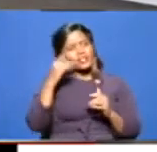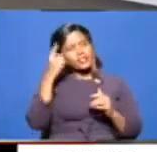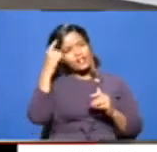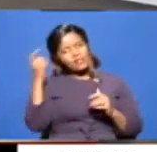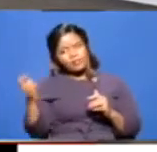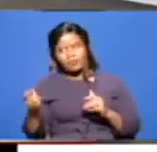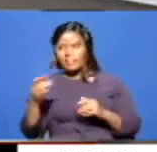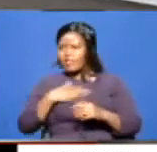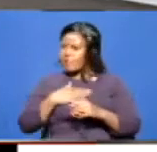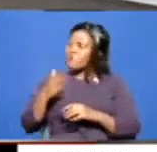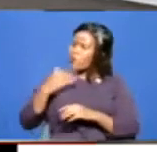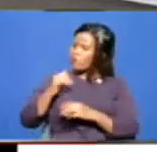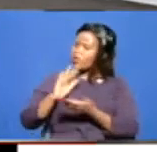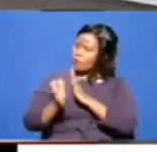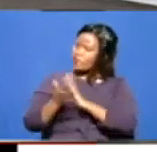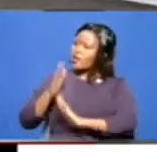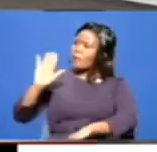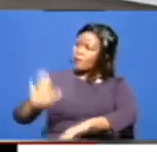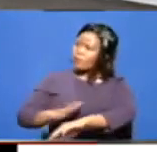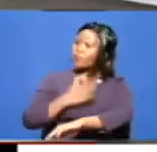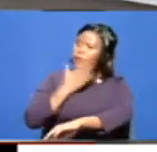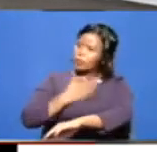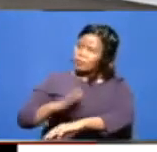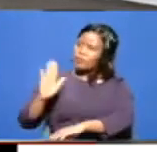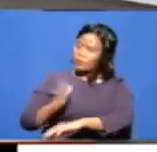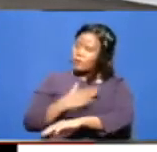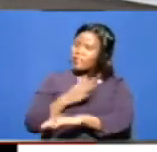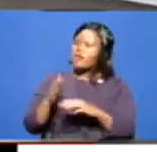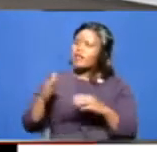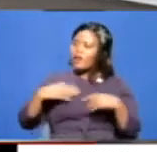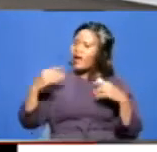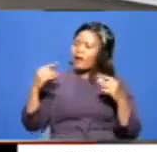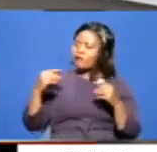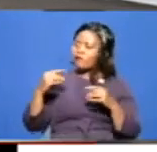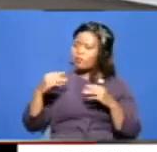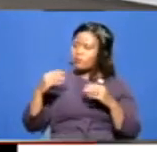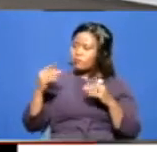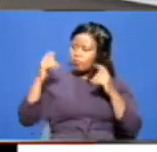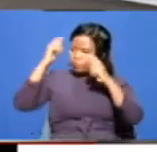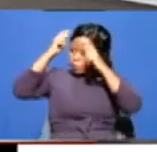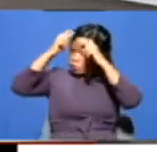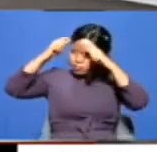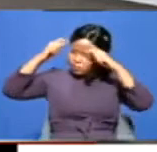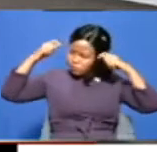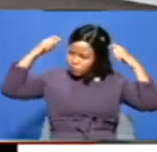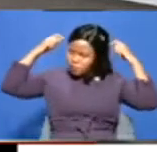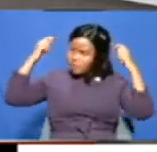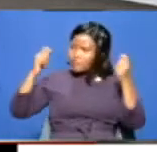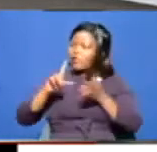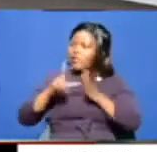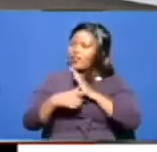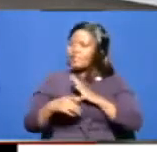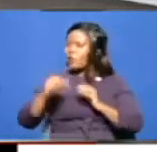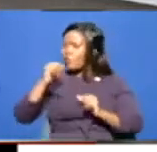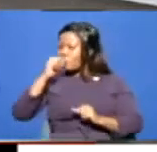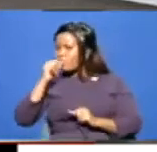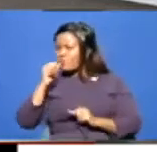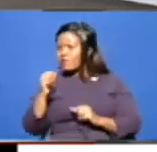msanii. Nilikuwa nataka kuwa nafunga bandana. Bandana hapa hivi. Alafu na fikiri. Kini bado waweza wewe